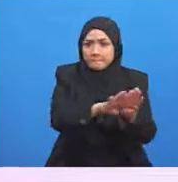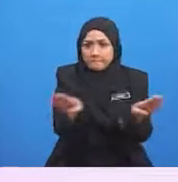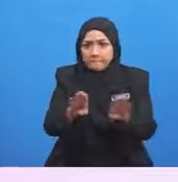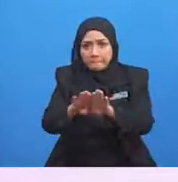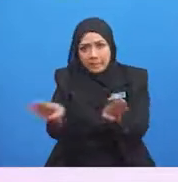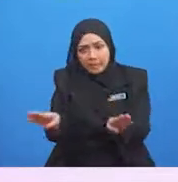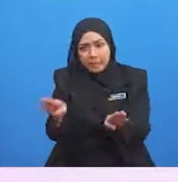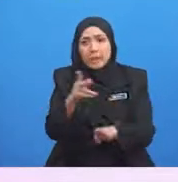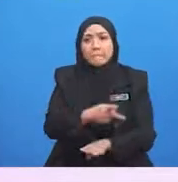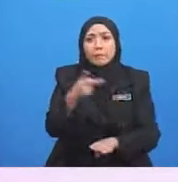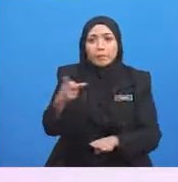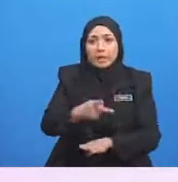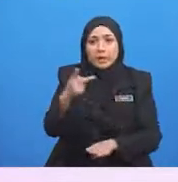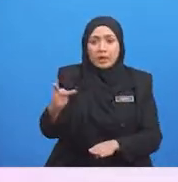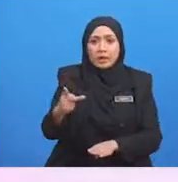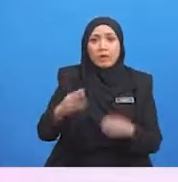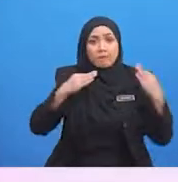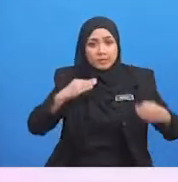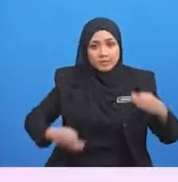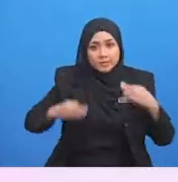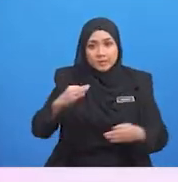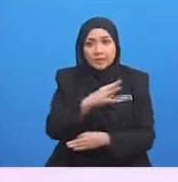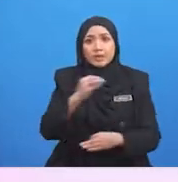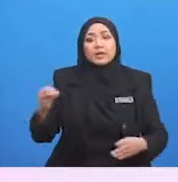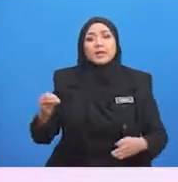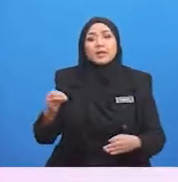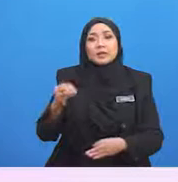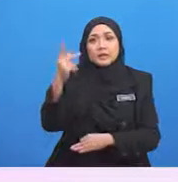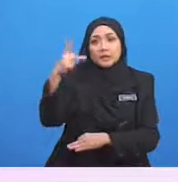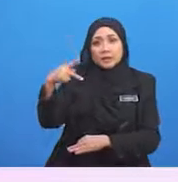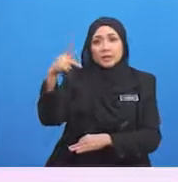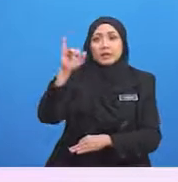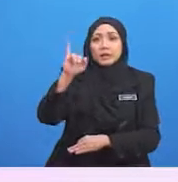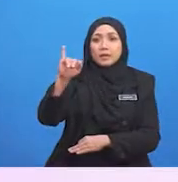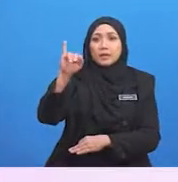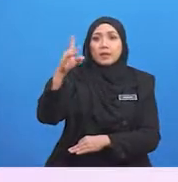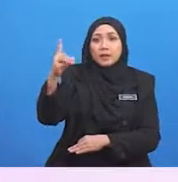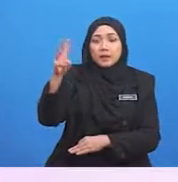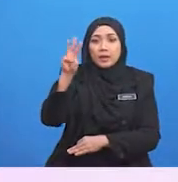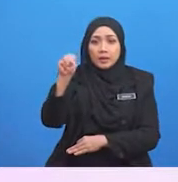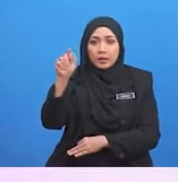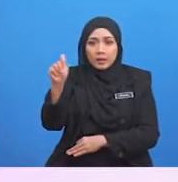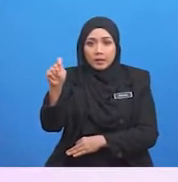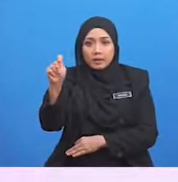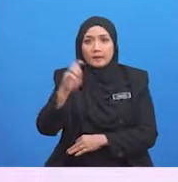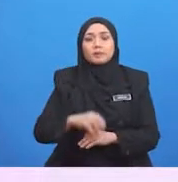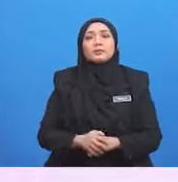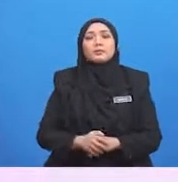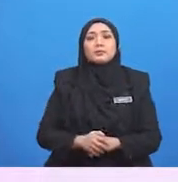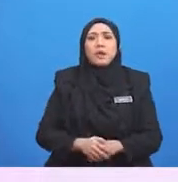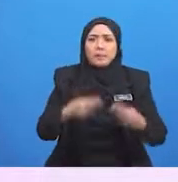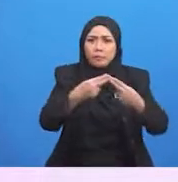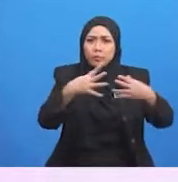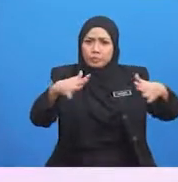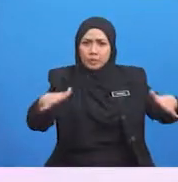produk fizikal dan perkhidmatan. Yang kedua, menghurai